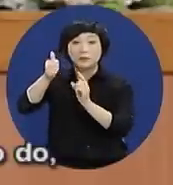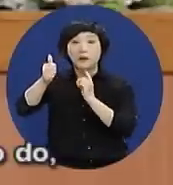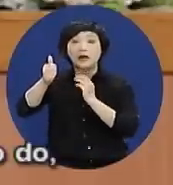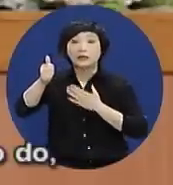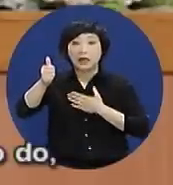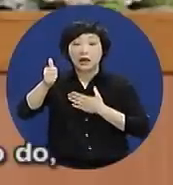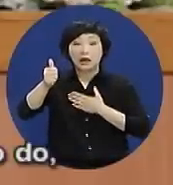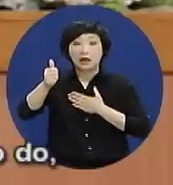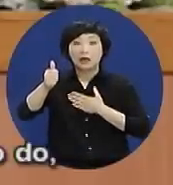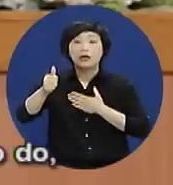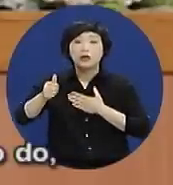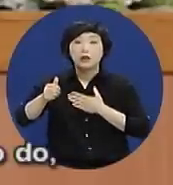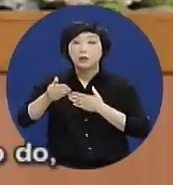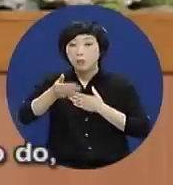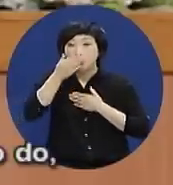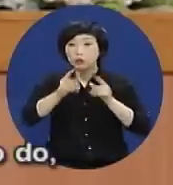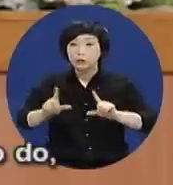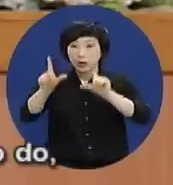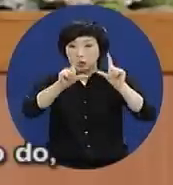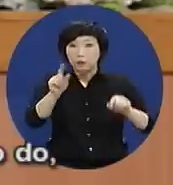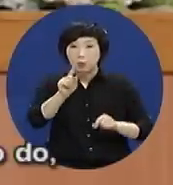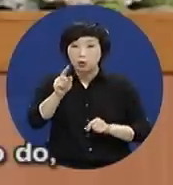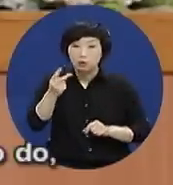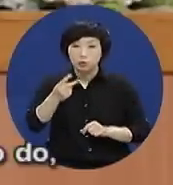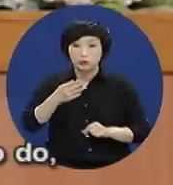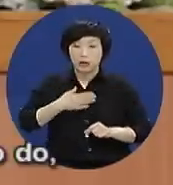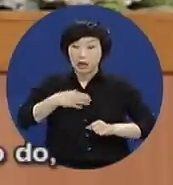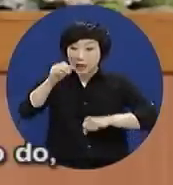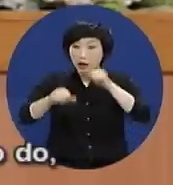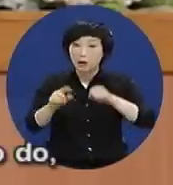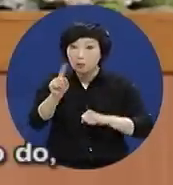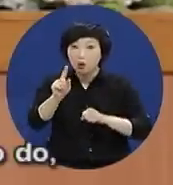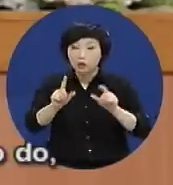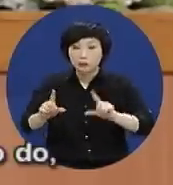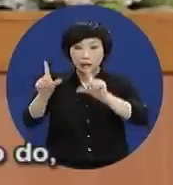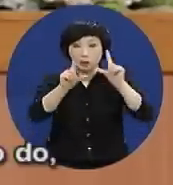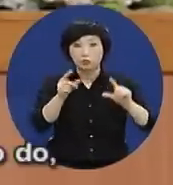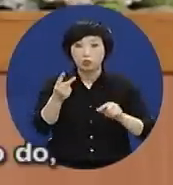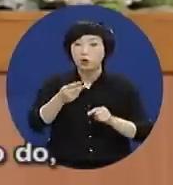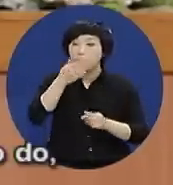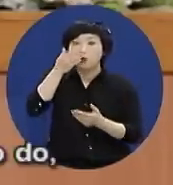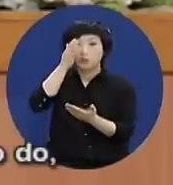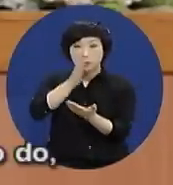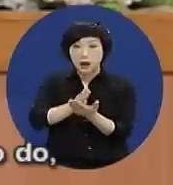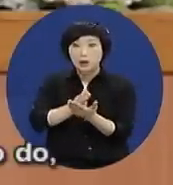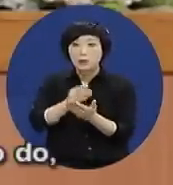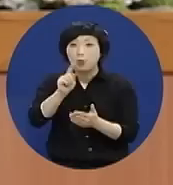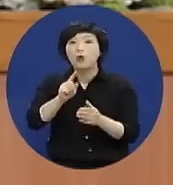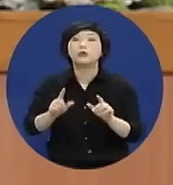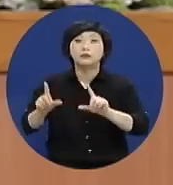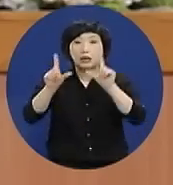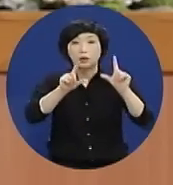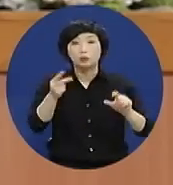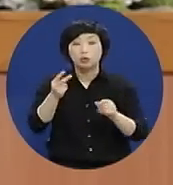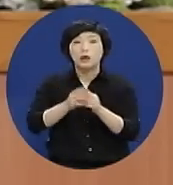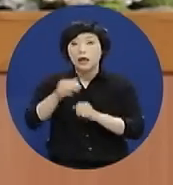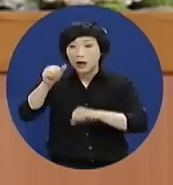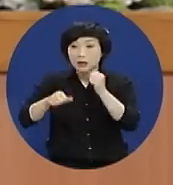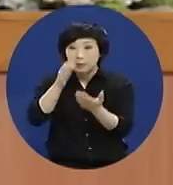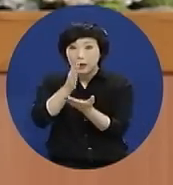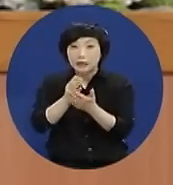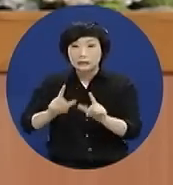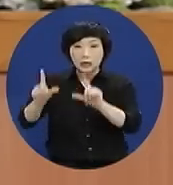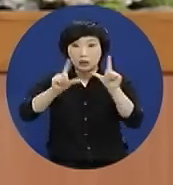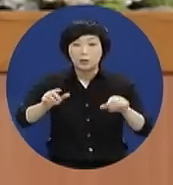食べると生きることができるか何をすると言きられるか何を食べてはならないか何をしてはならないかを明らか